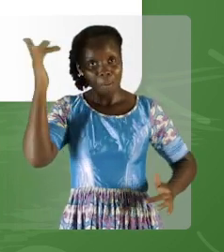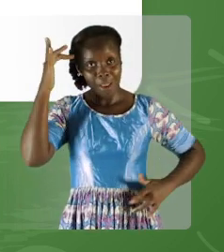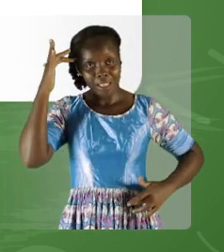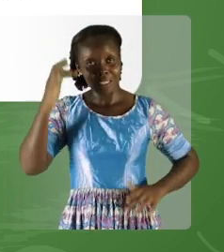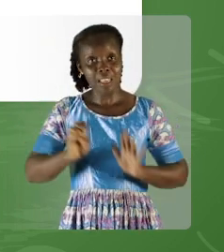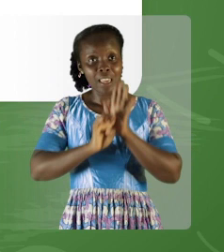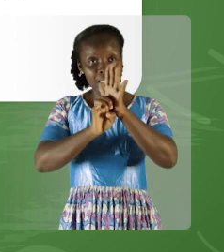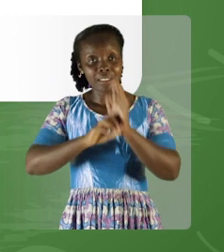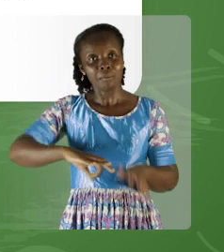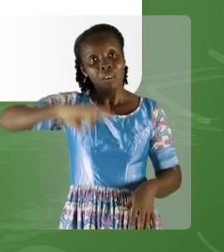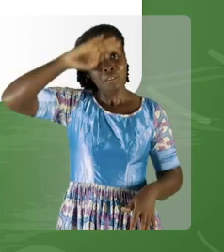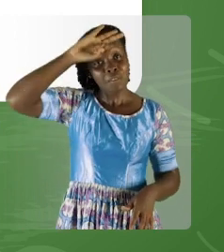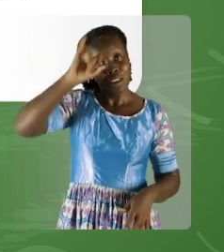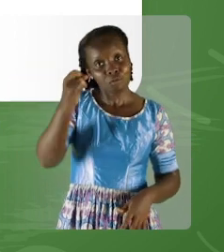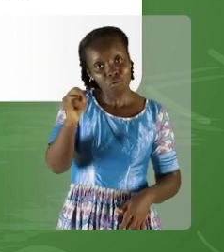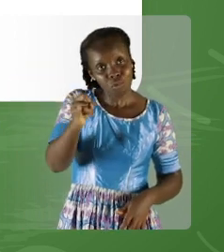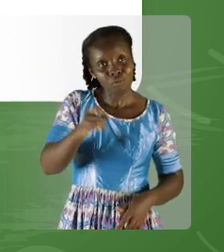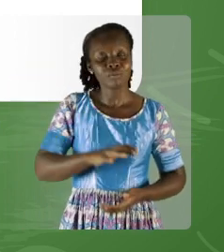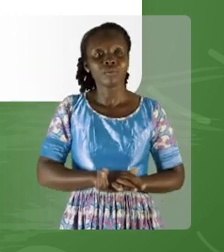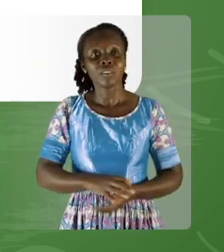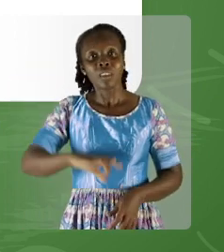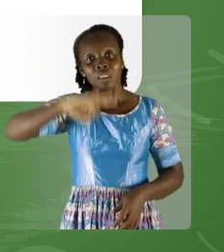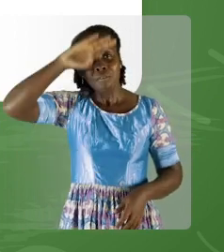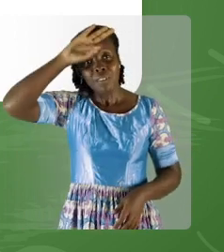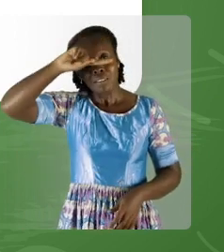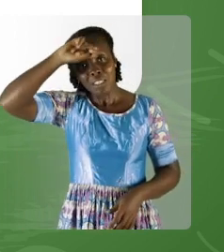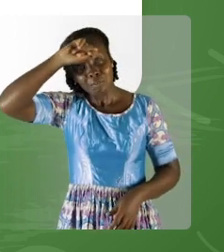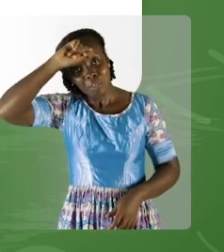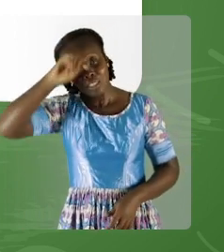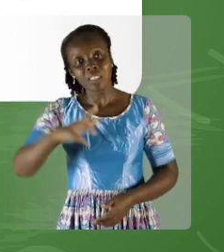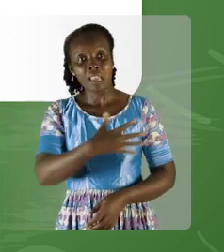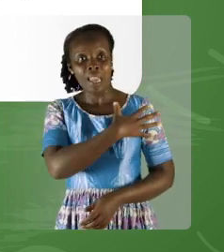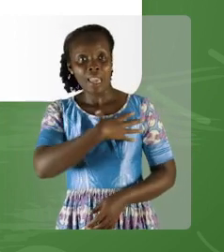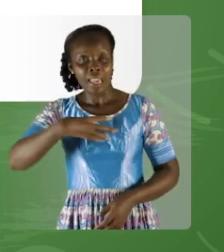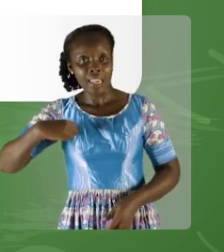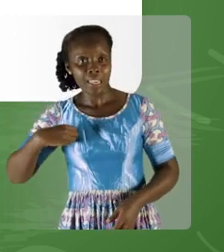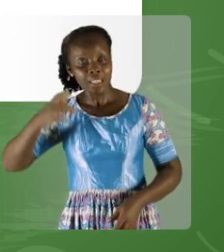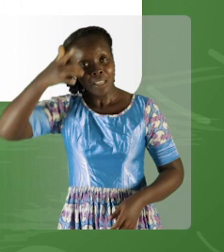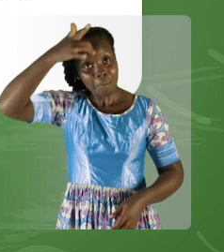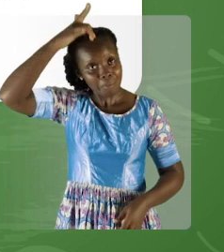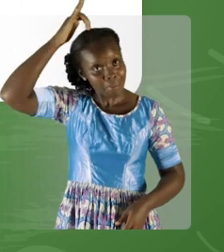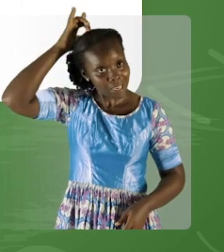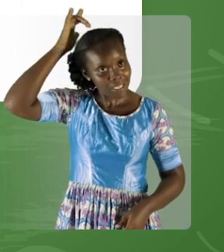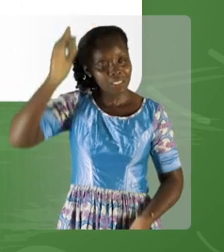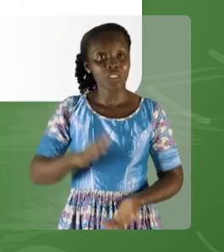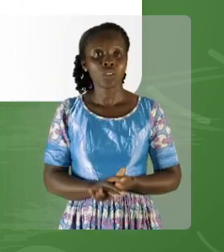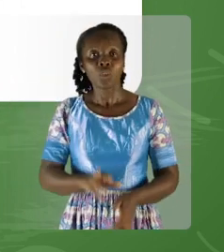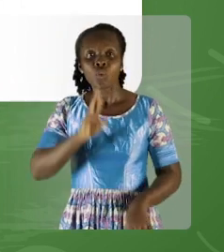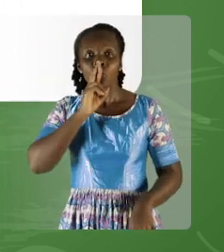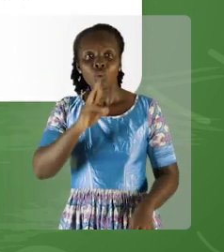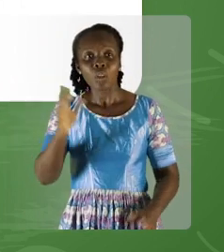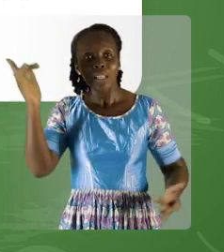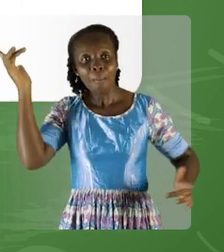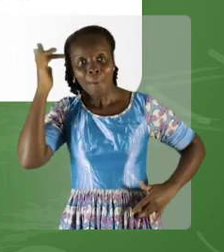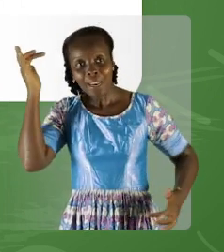telles que la fièvre jaune, la fièvre typhoïde et la méningite qui